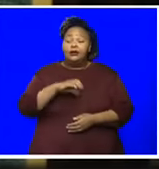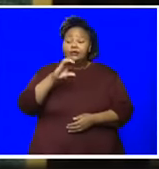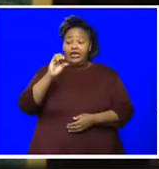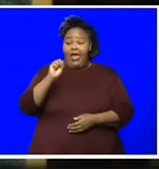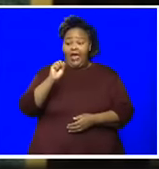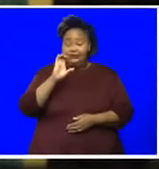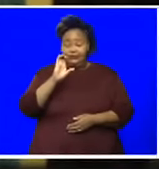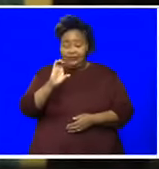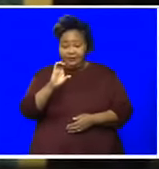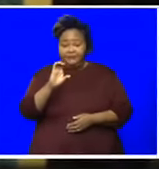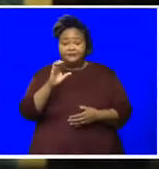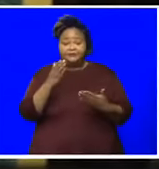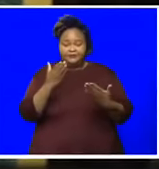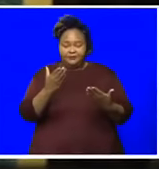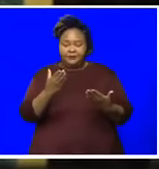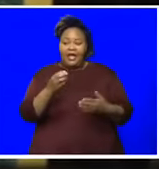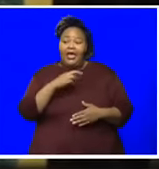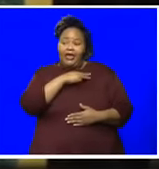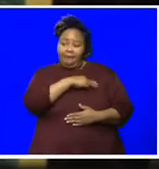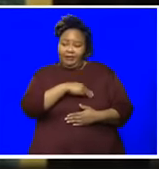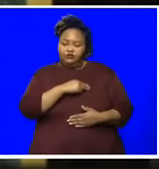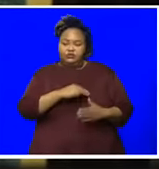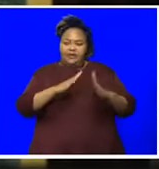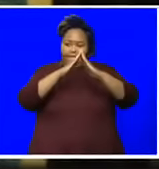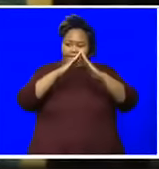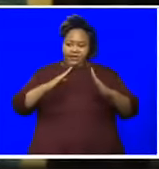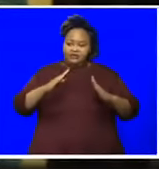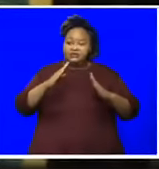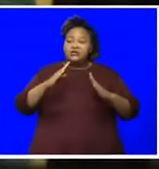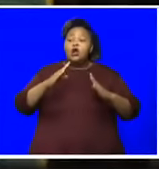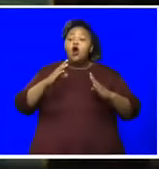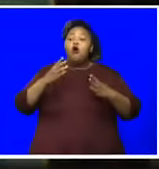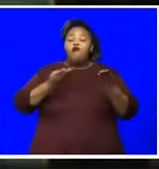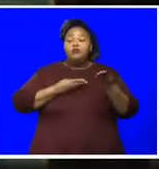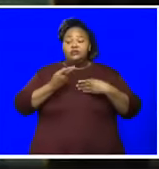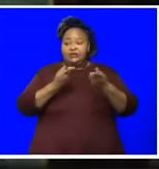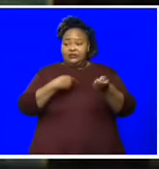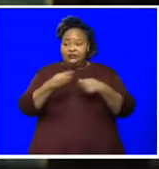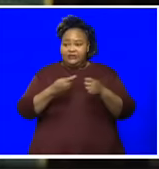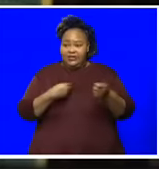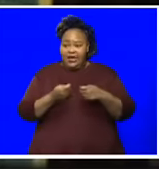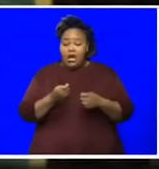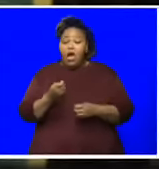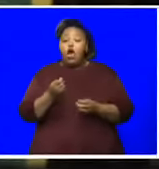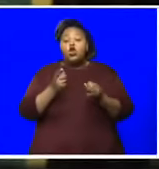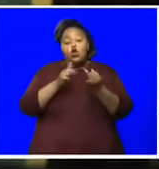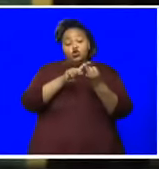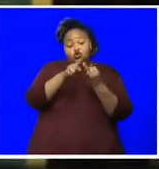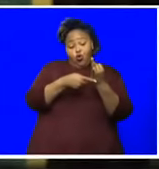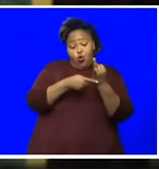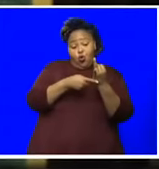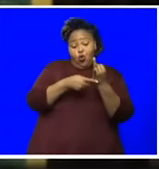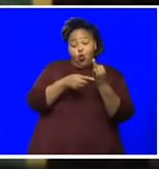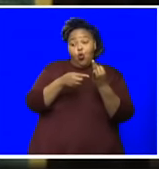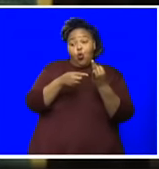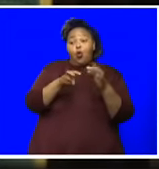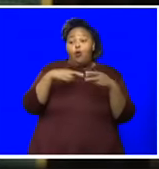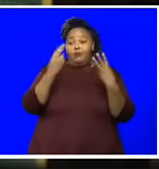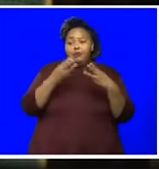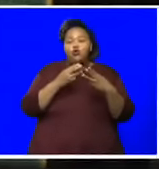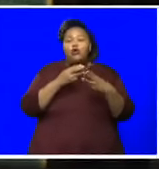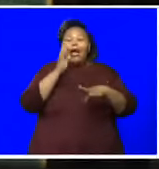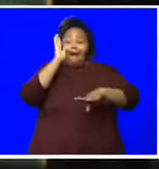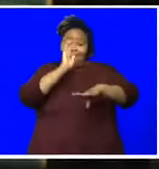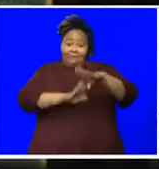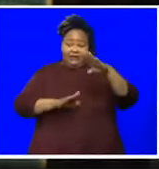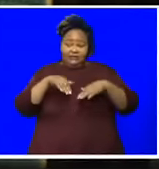lilethe i-disciplinary i-preliminary bakhona labantu laba ku-disciplinwa because nyalo